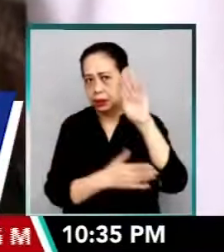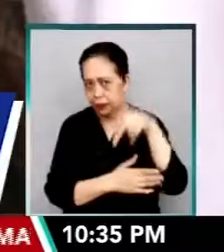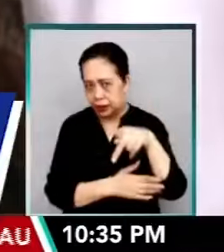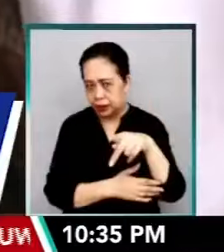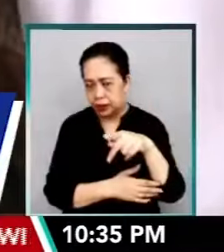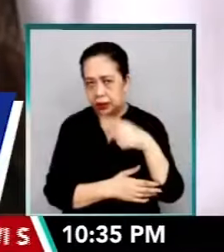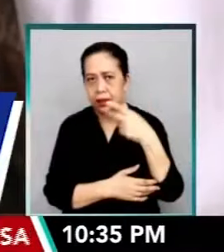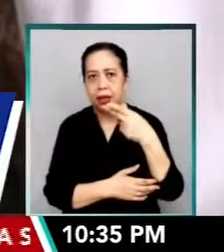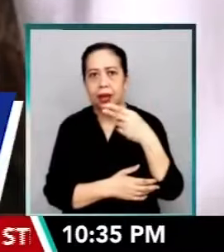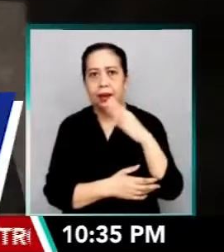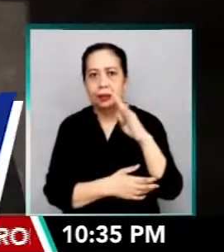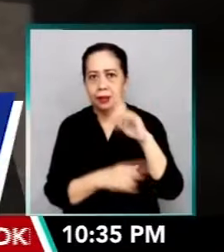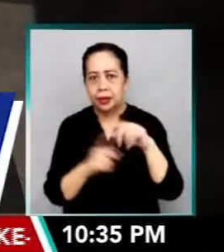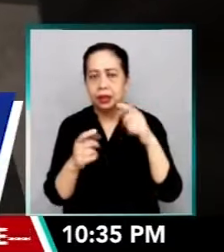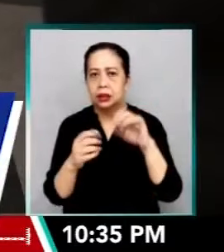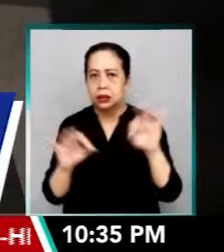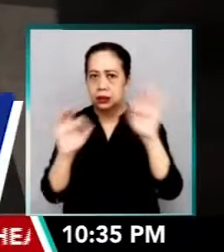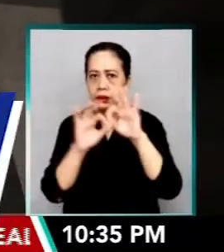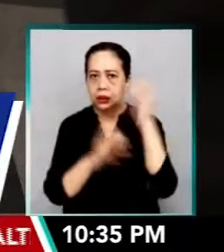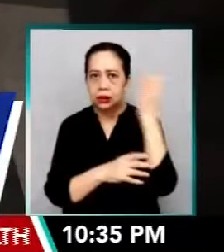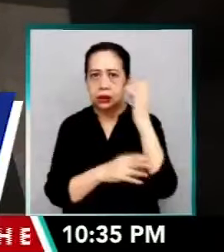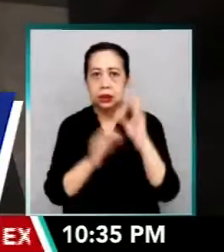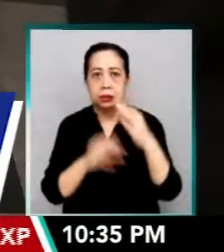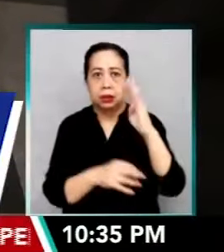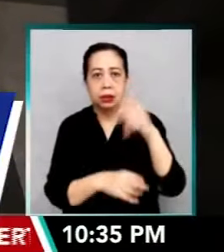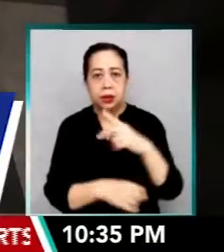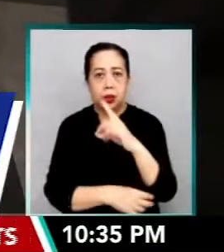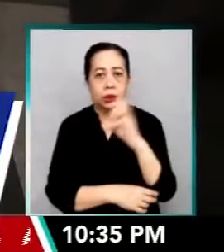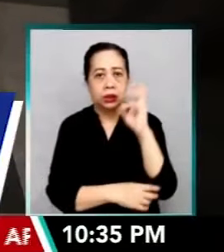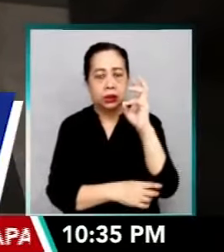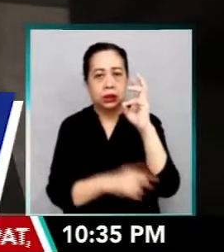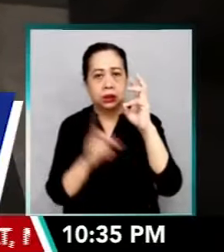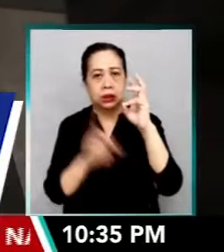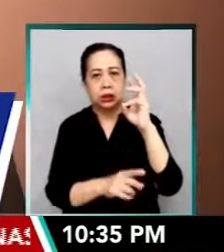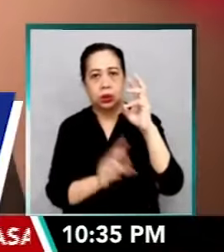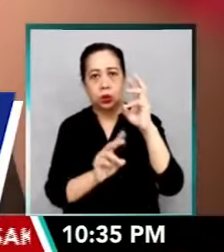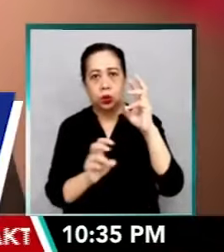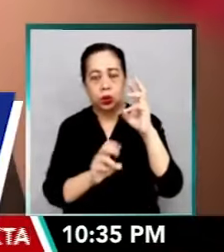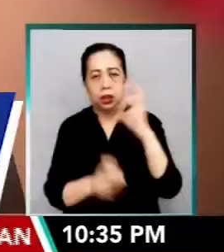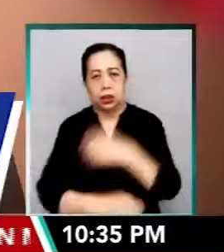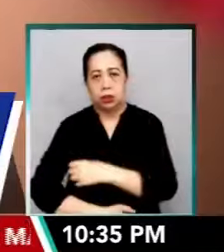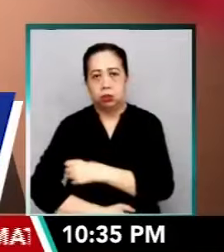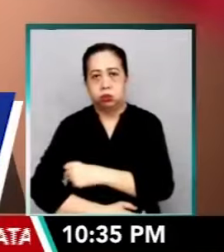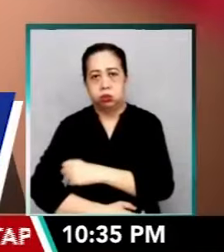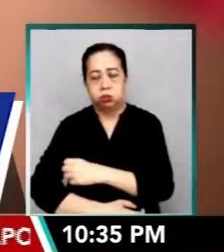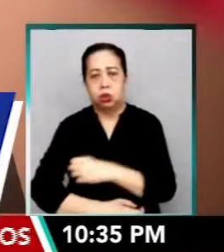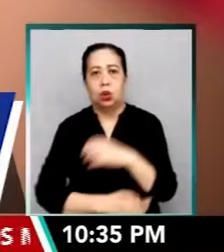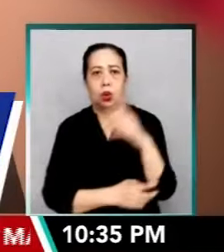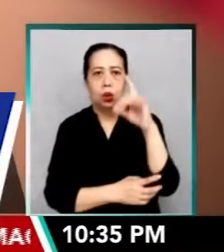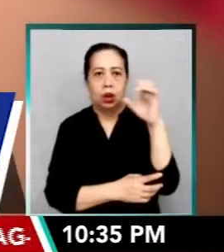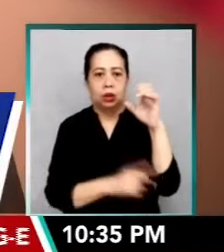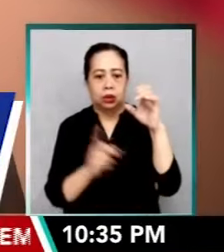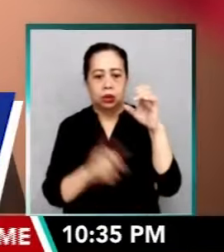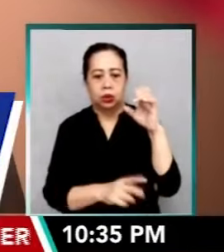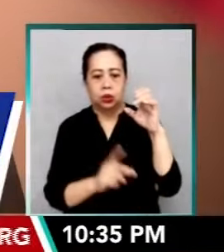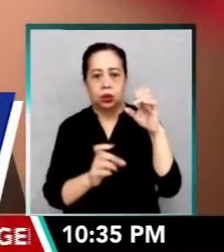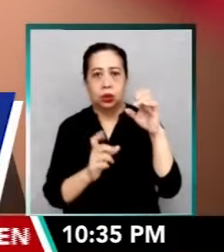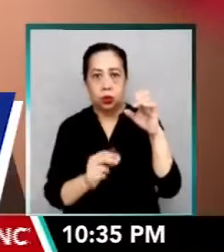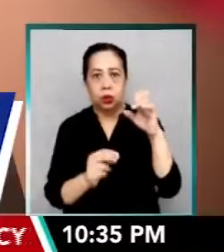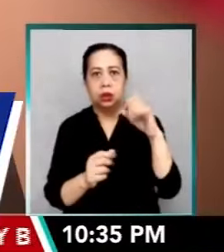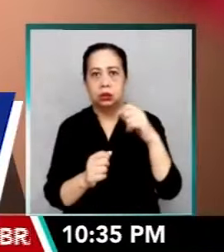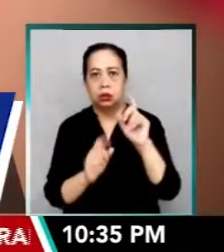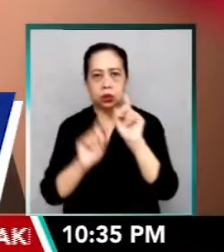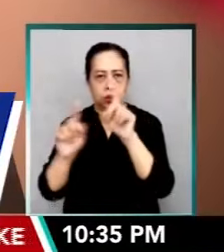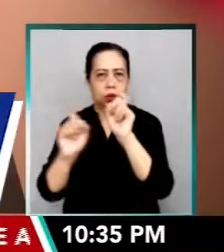Hypertensive urgency na raw kung ang BP ay 160 to 200 over 100 to 120. Kaya magpunta agad